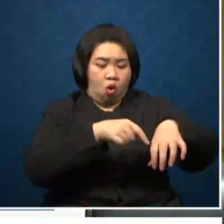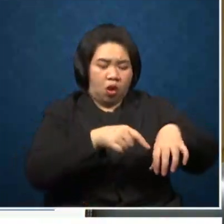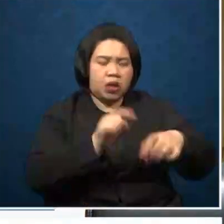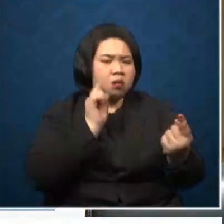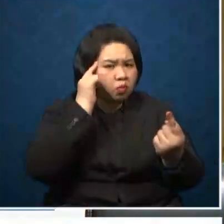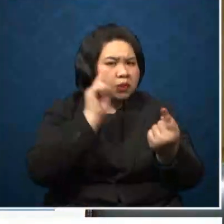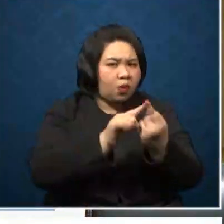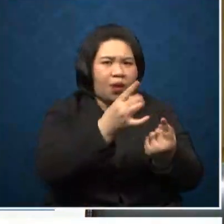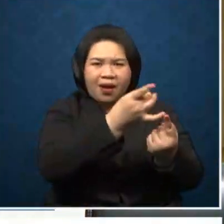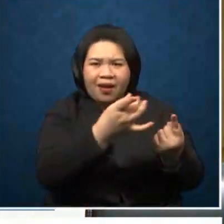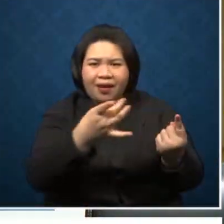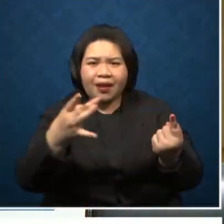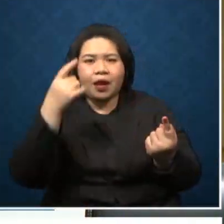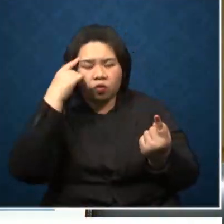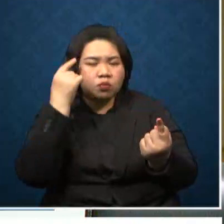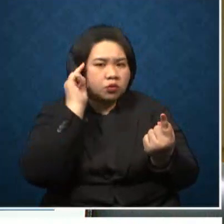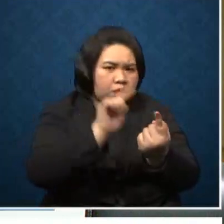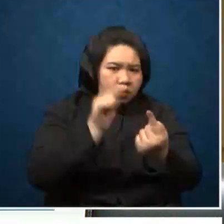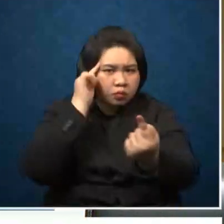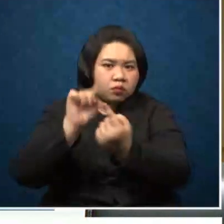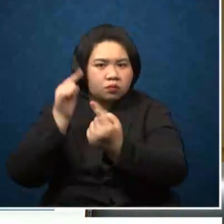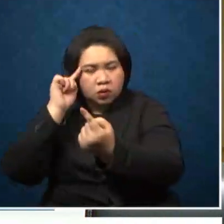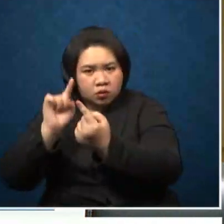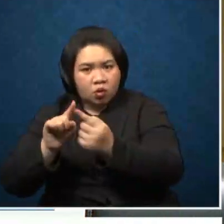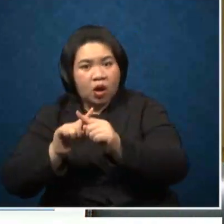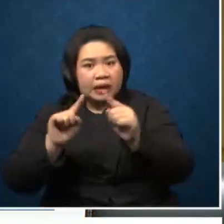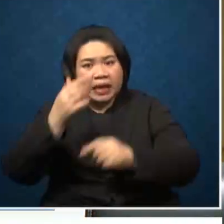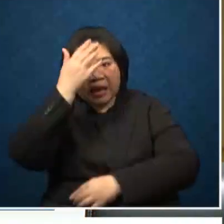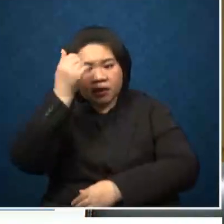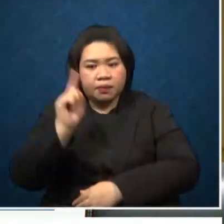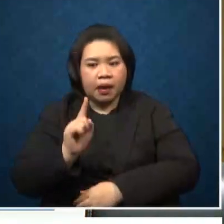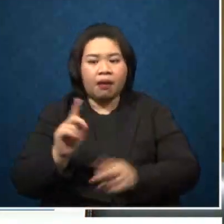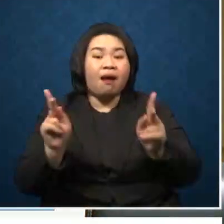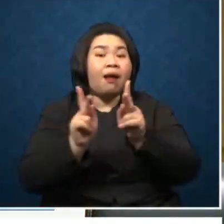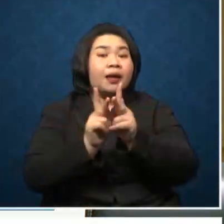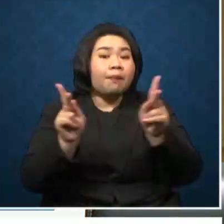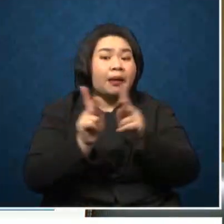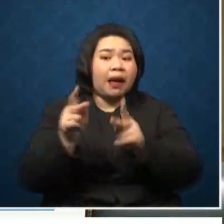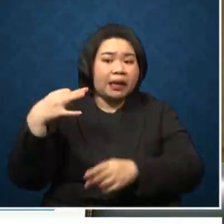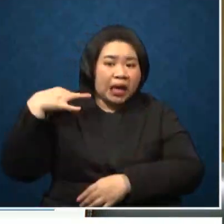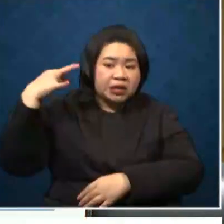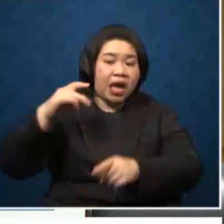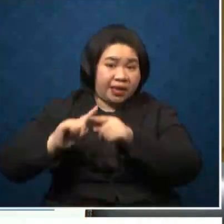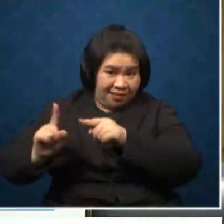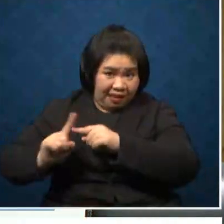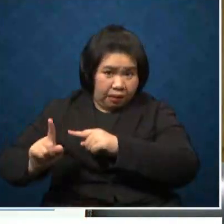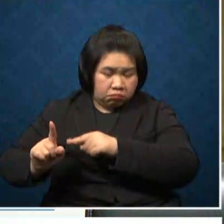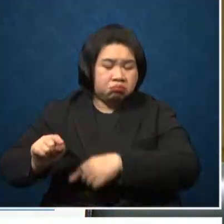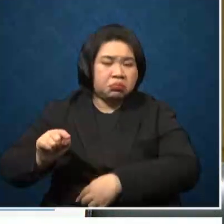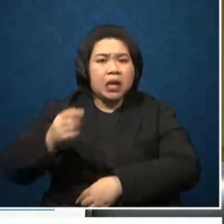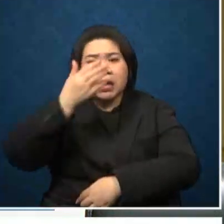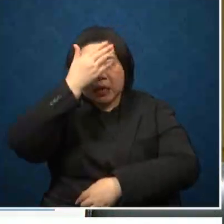ตั้งจนลืมไปว่ากรรมการในแต่ละอาสาสมัครหรือกรรมการหมู่บ้านเนี่ย